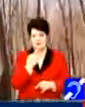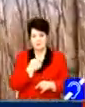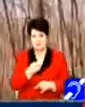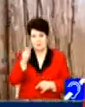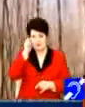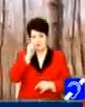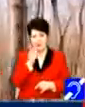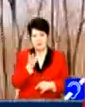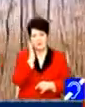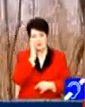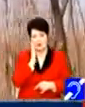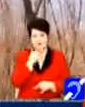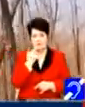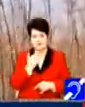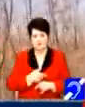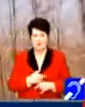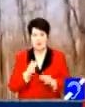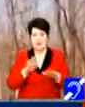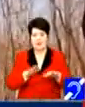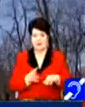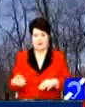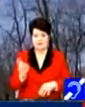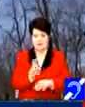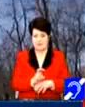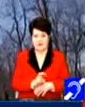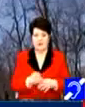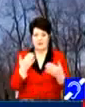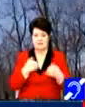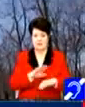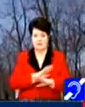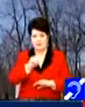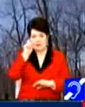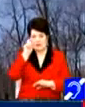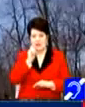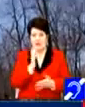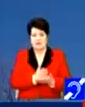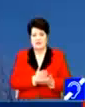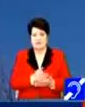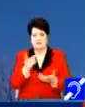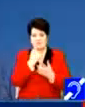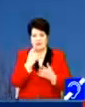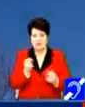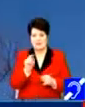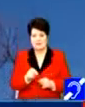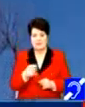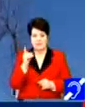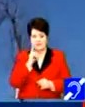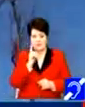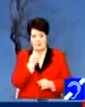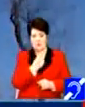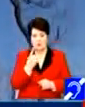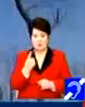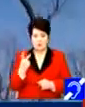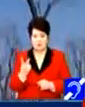un bărbat. Astfel aceasta, deplasându-se pe la fața locului, a detectat cadavrul de gen masculin, fapt despre care a informat prin apel telefonic la